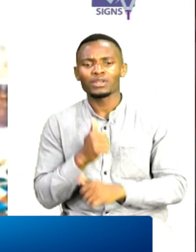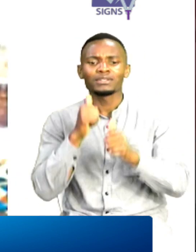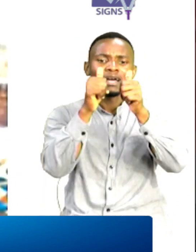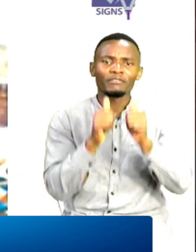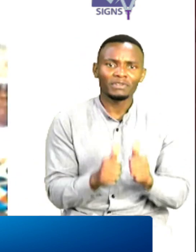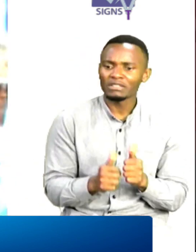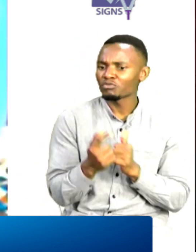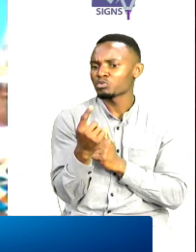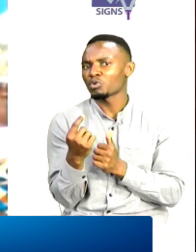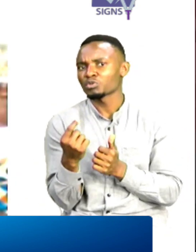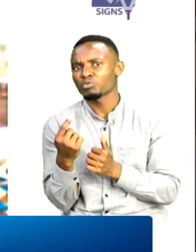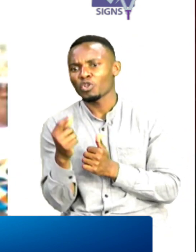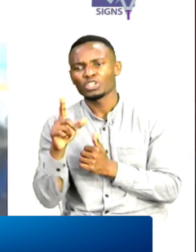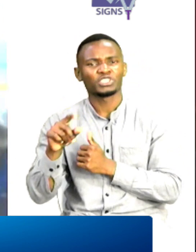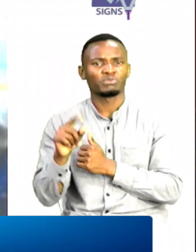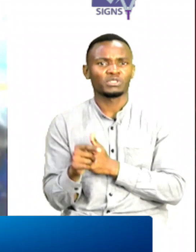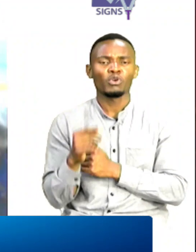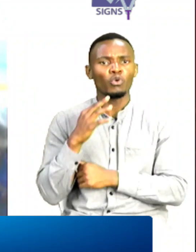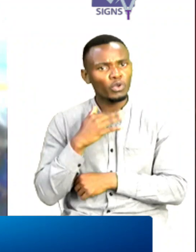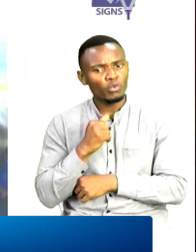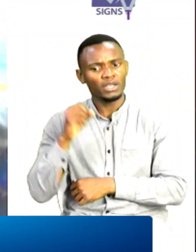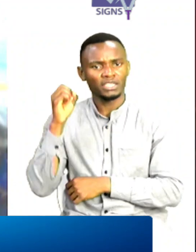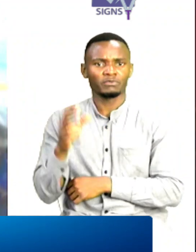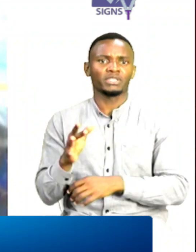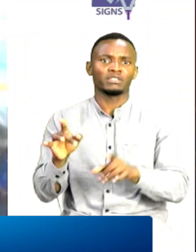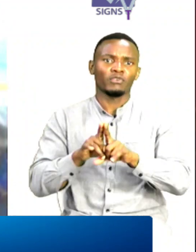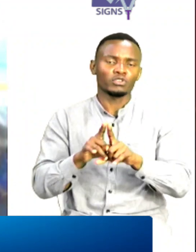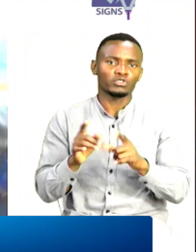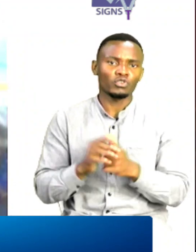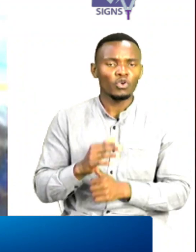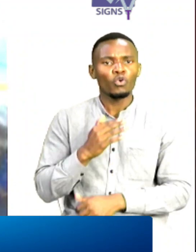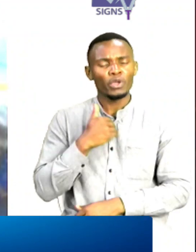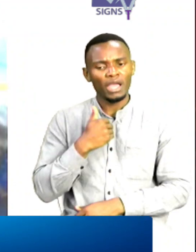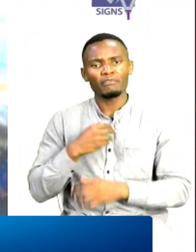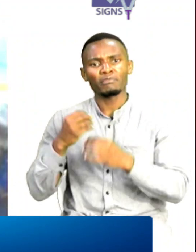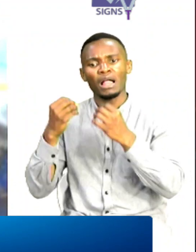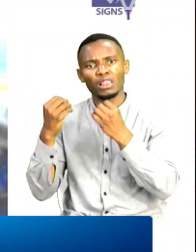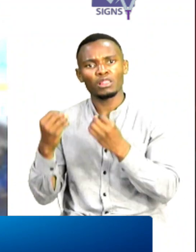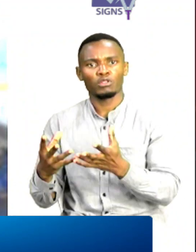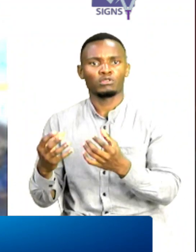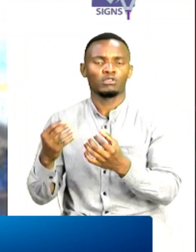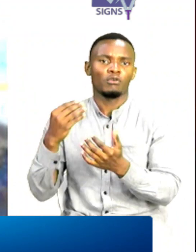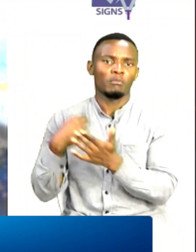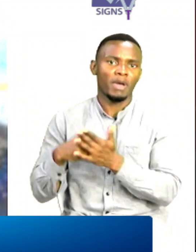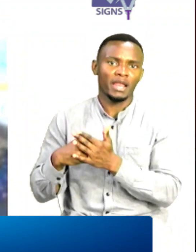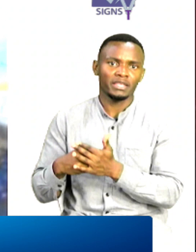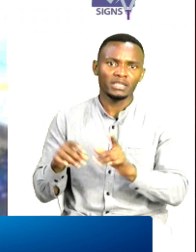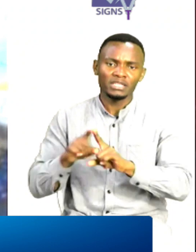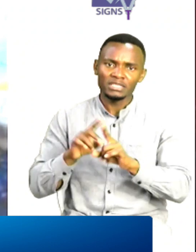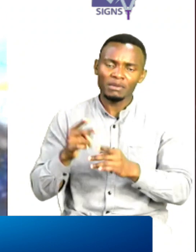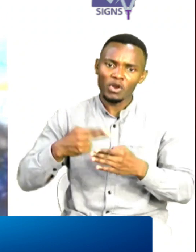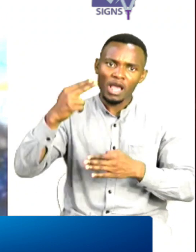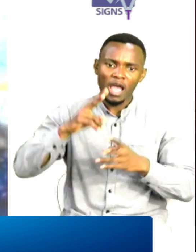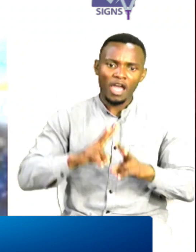Tunataka marketing ambayo italeta watu wenye pesa nyingi. Waache a lot of money in this country. High value marketing ambayo nakuhakikishia kwamba tuweze